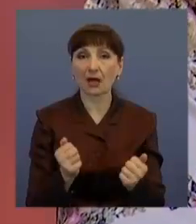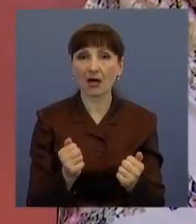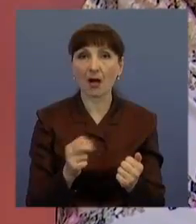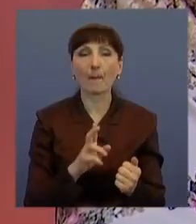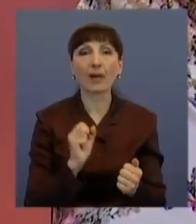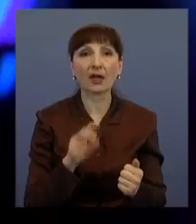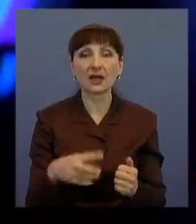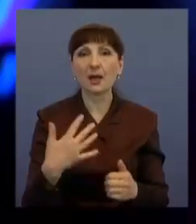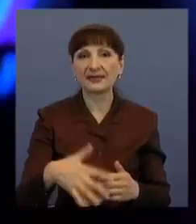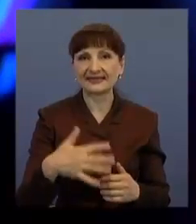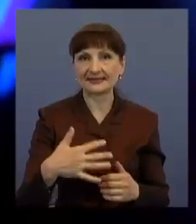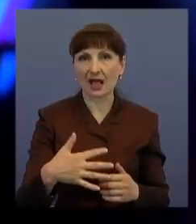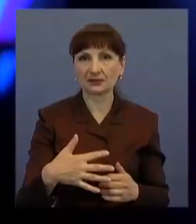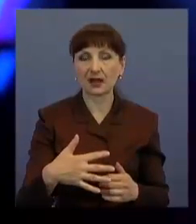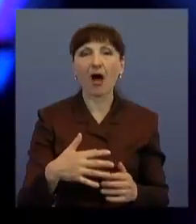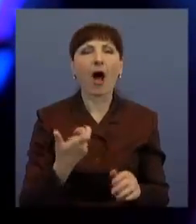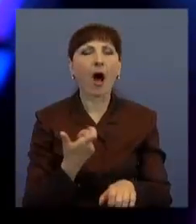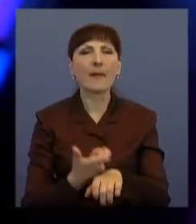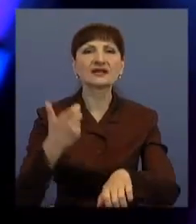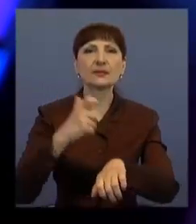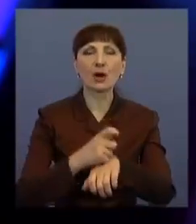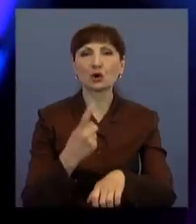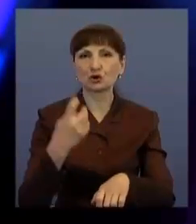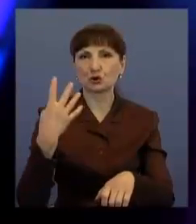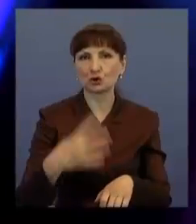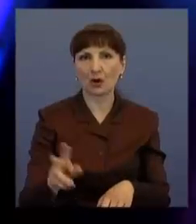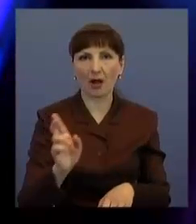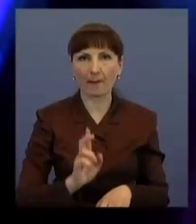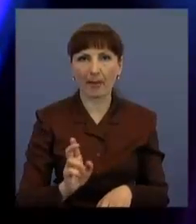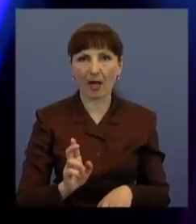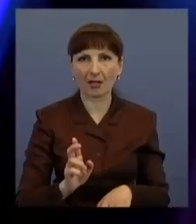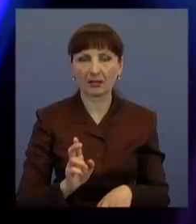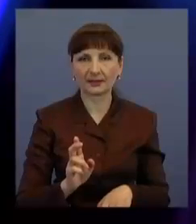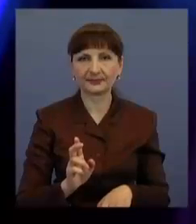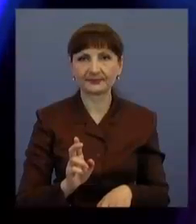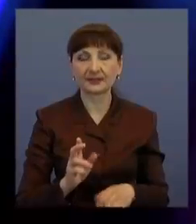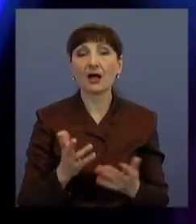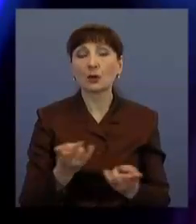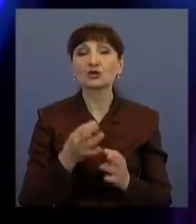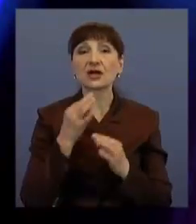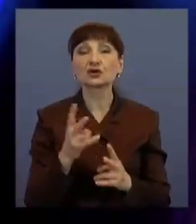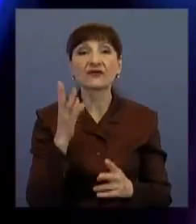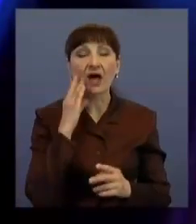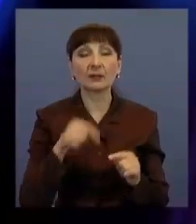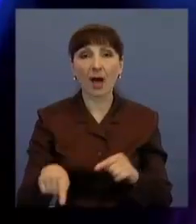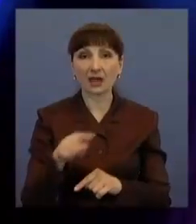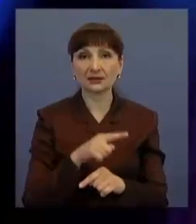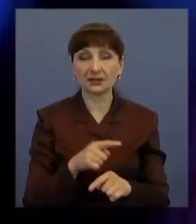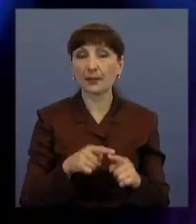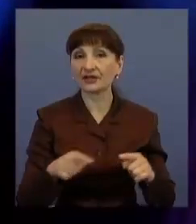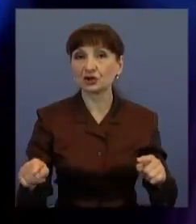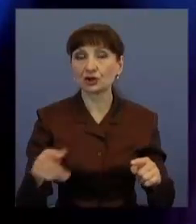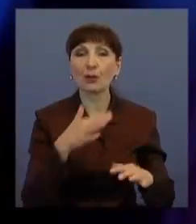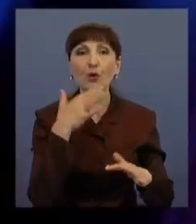остается прежним. 50 баллов, а максимальный 140 баллов. 140 баллов максимальный. Ну, надо сказать, что в Алматы вообще на